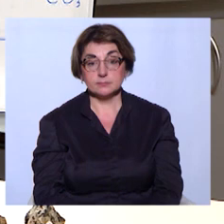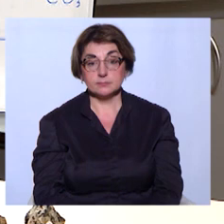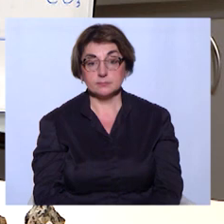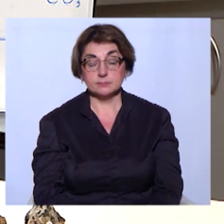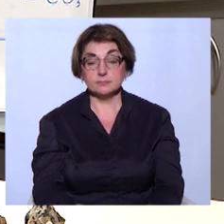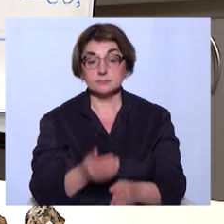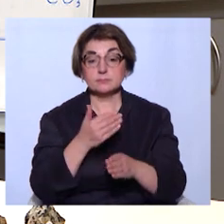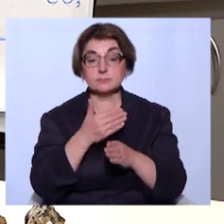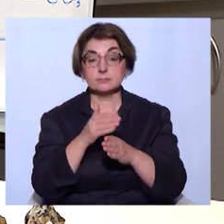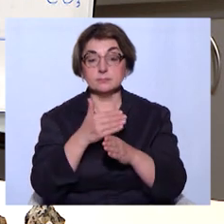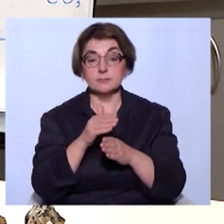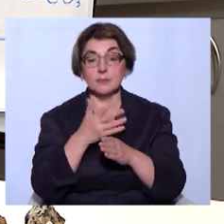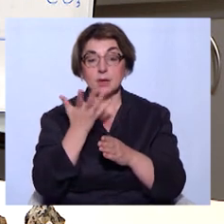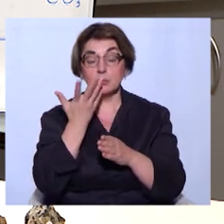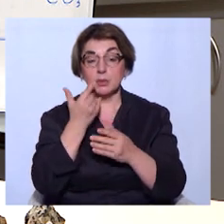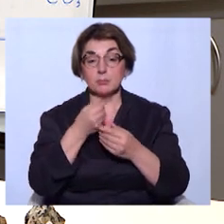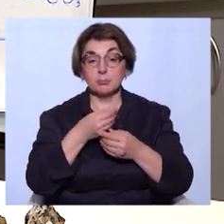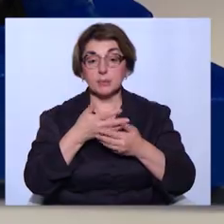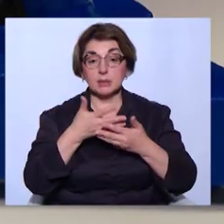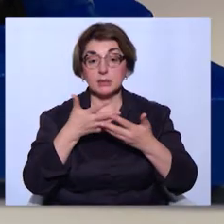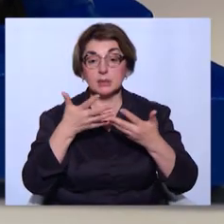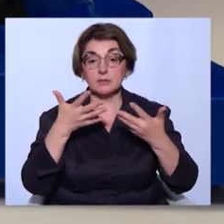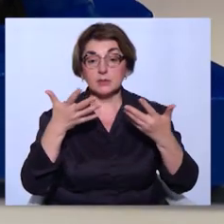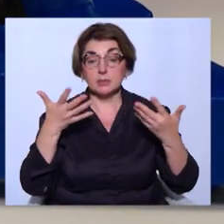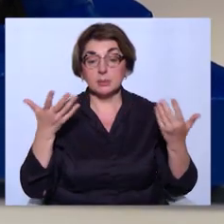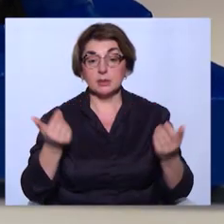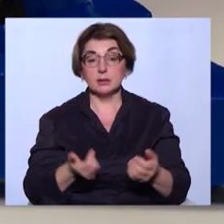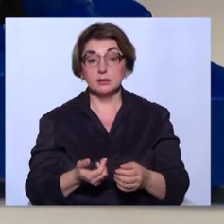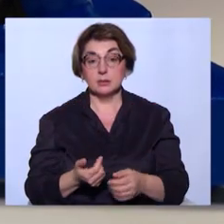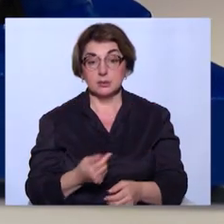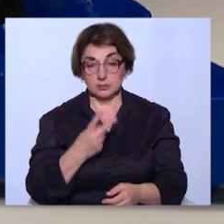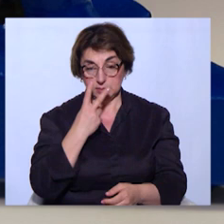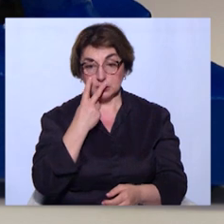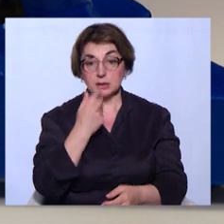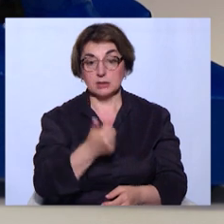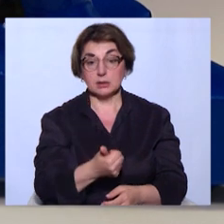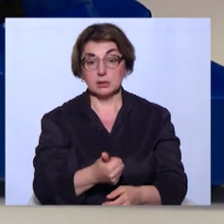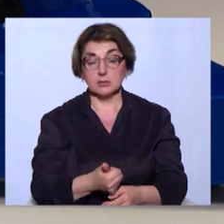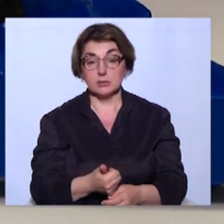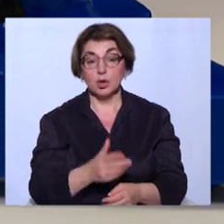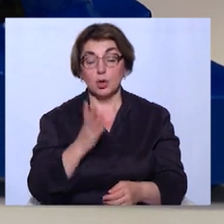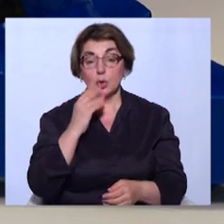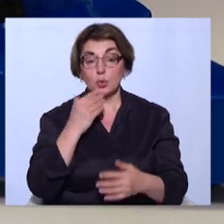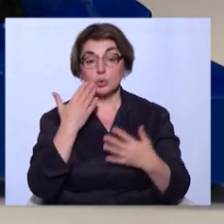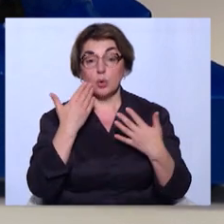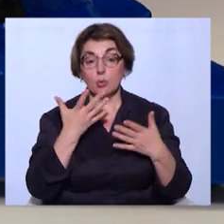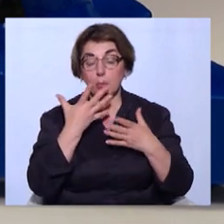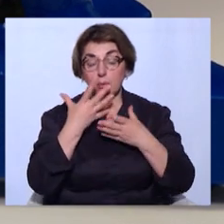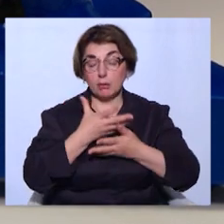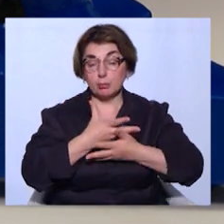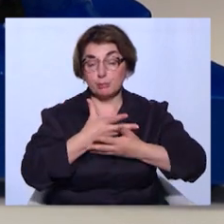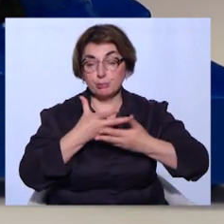ნელ-ნელა ფერი ხდება ღია ფერის, კარგად ხედავთ. და როდესაც გაუფერულდება